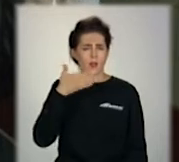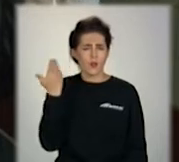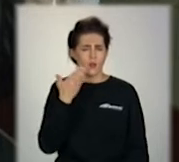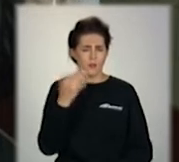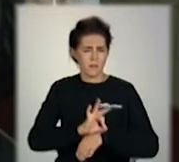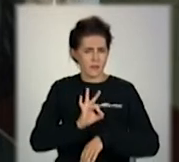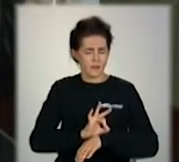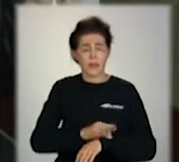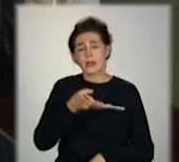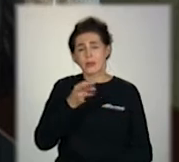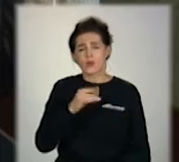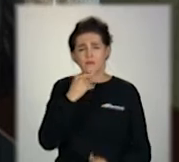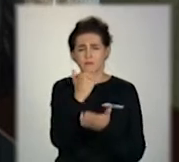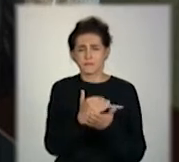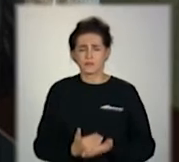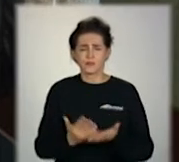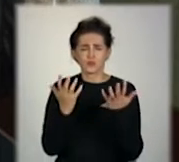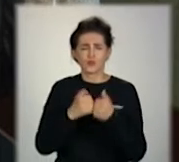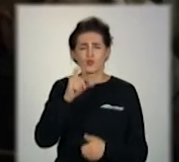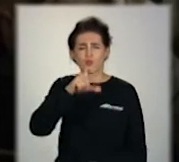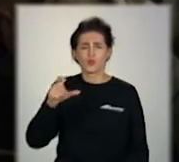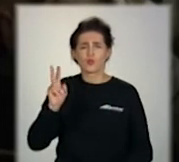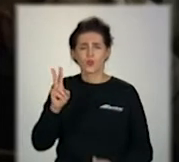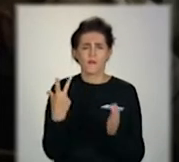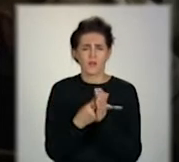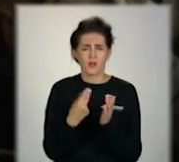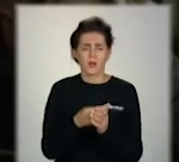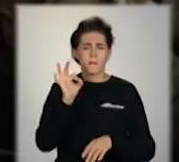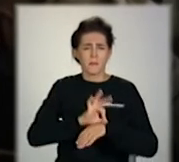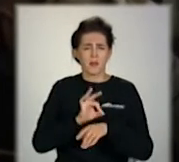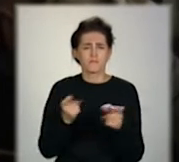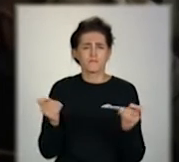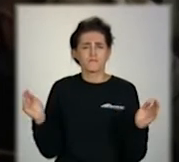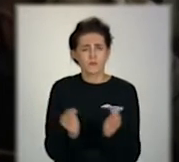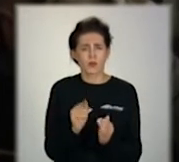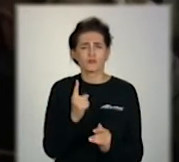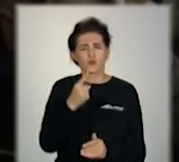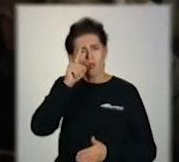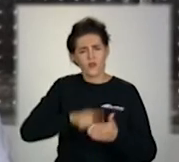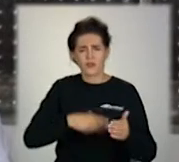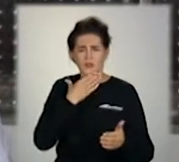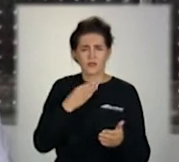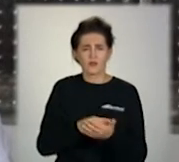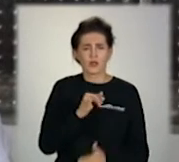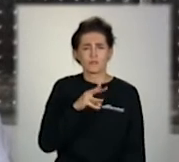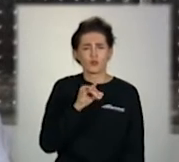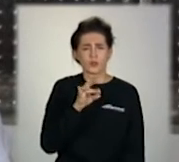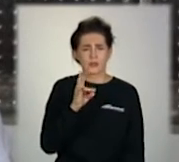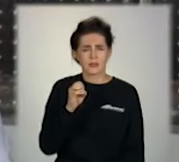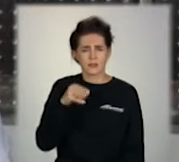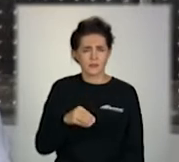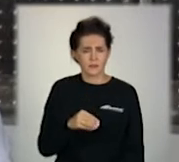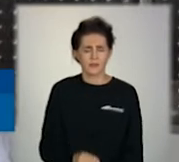болезнь. Та додає, за статистикою, люди, які вакцинувалися, хворіють набагато рідше, бо впевнені в своєму імунітеті. У мене вчора був